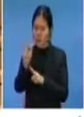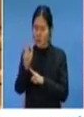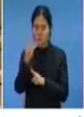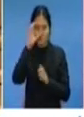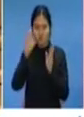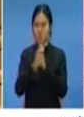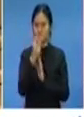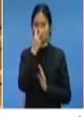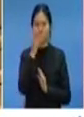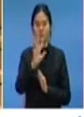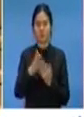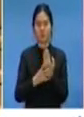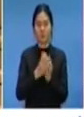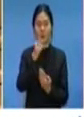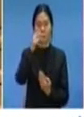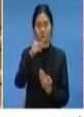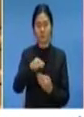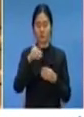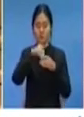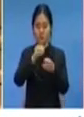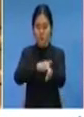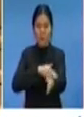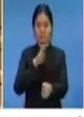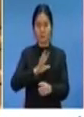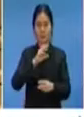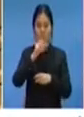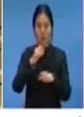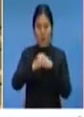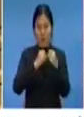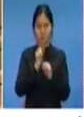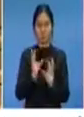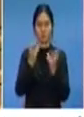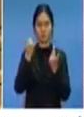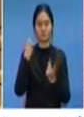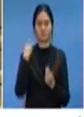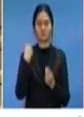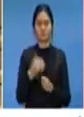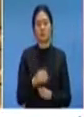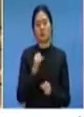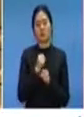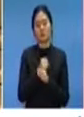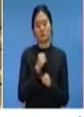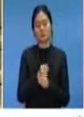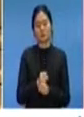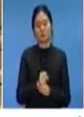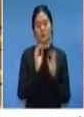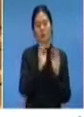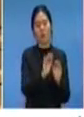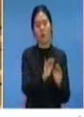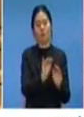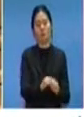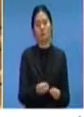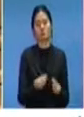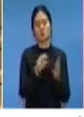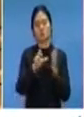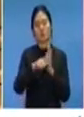ภาเราไม่ได้อยู่นานครับเดี๋ยวหมดเวลาแล้วไอ้ที่เราทำไว้ก็ไปกองรวมแล้วก็ส่งไปให้เลขาแล้วมันก็จะอยู่